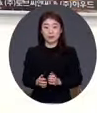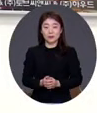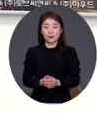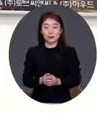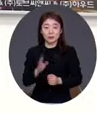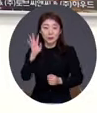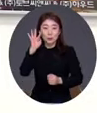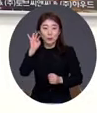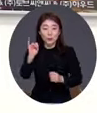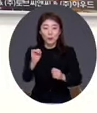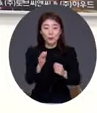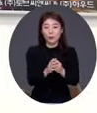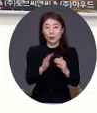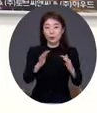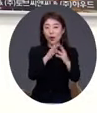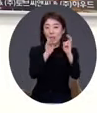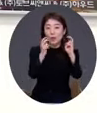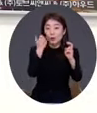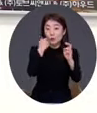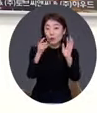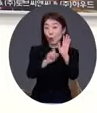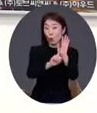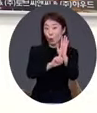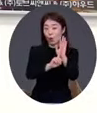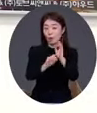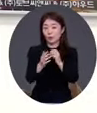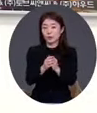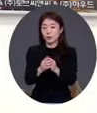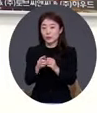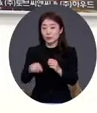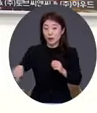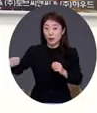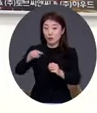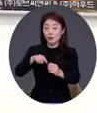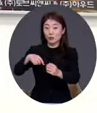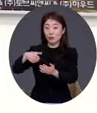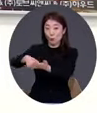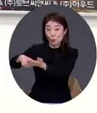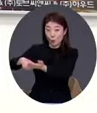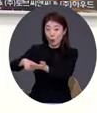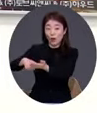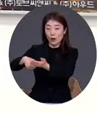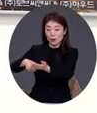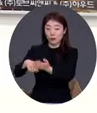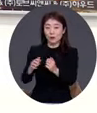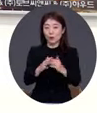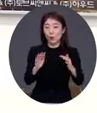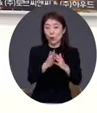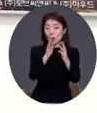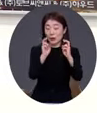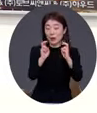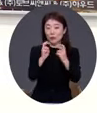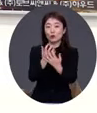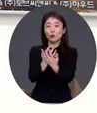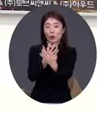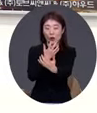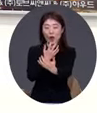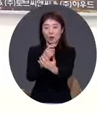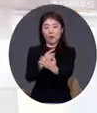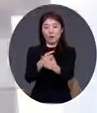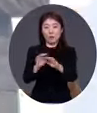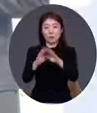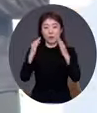시공사 선정 공부 안할 겁니다 중인 투 프로 통해서 시공사 선정 총회를 개최할